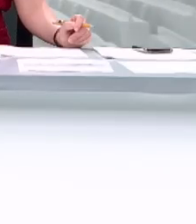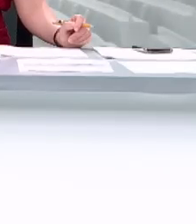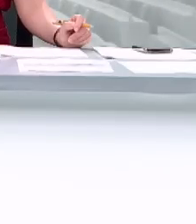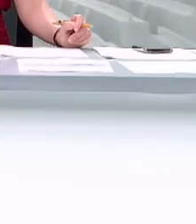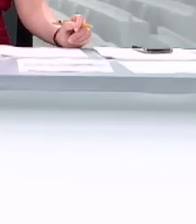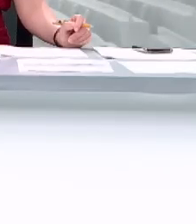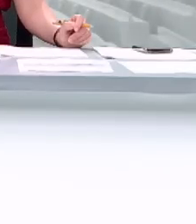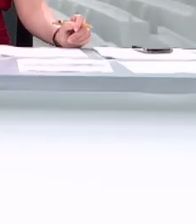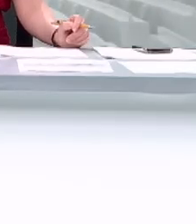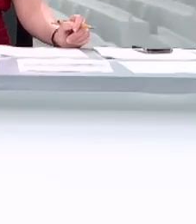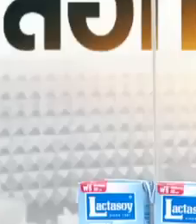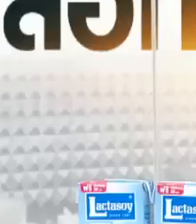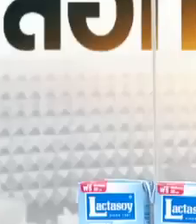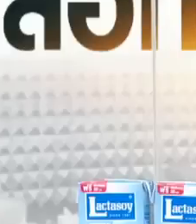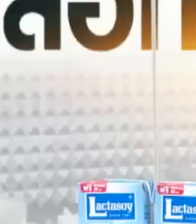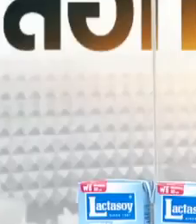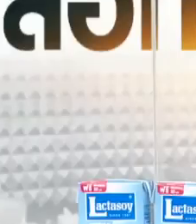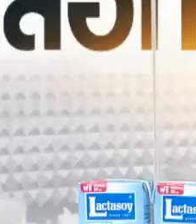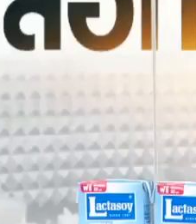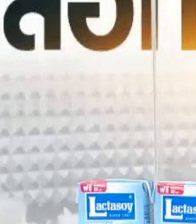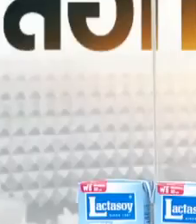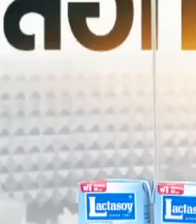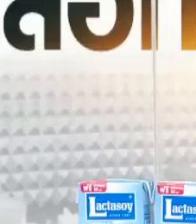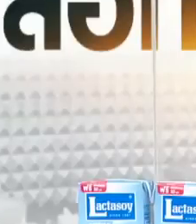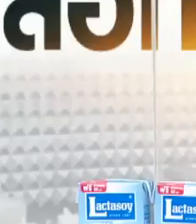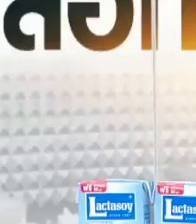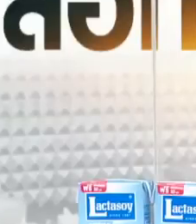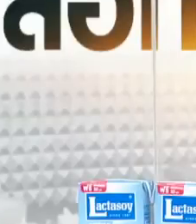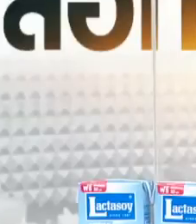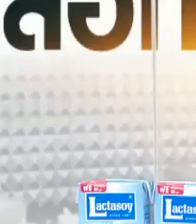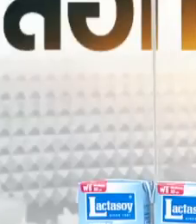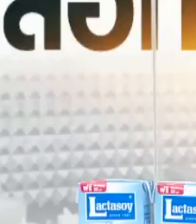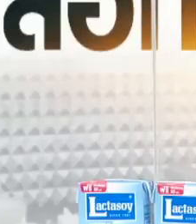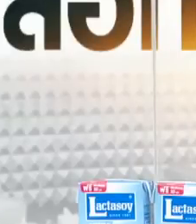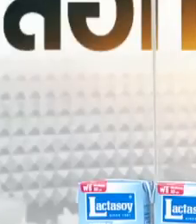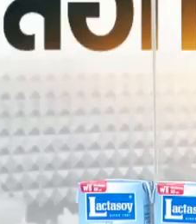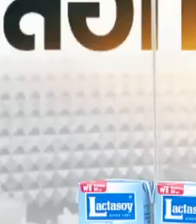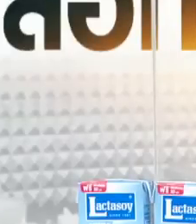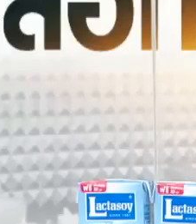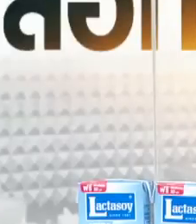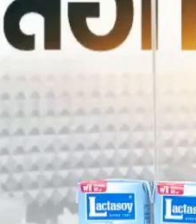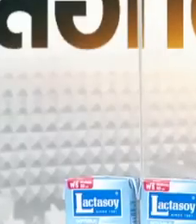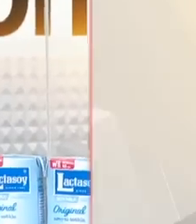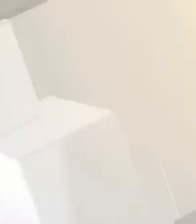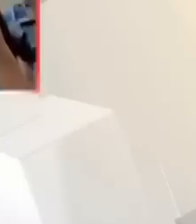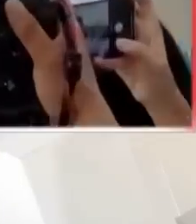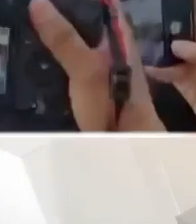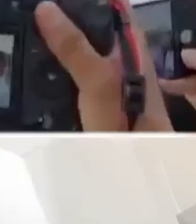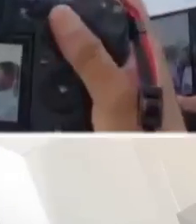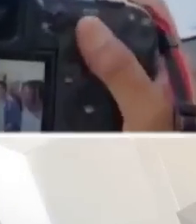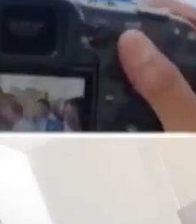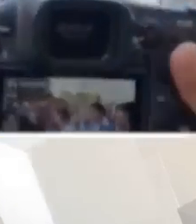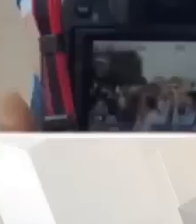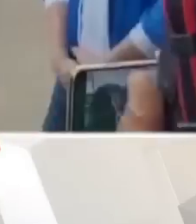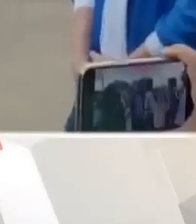ประชาชนได้รับทราบกันนะคะรวมถึงพรรคประชาธิปัตย์ด้วยค่ะมีภาพของคุณอภิสิทธิ์เวชชาชีวะขึ้นเวทีปราศรัยช่วยผู้สมัคร